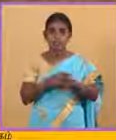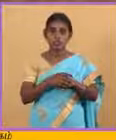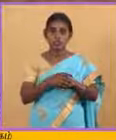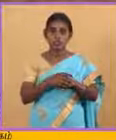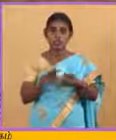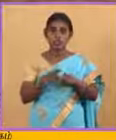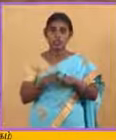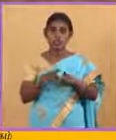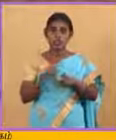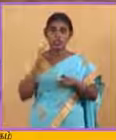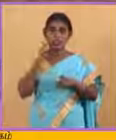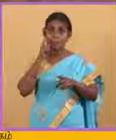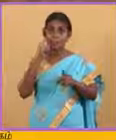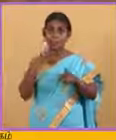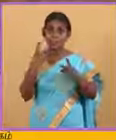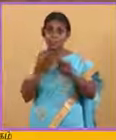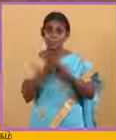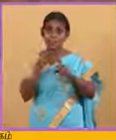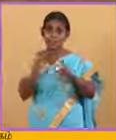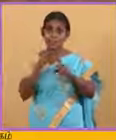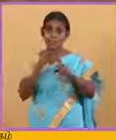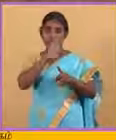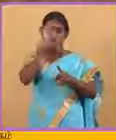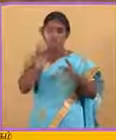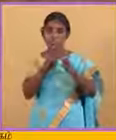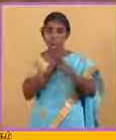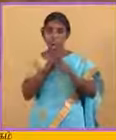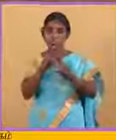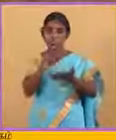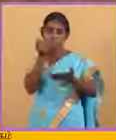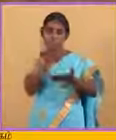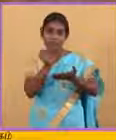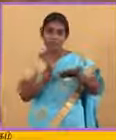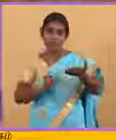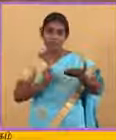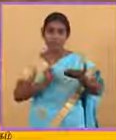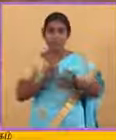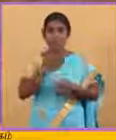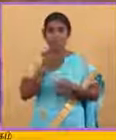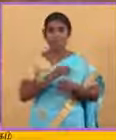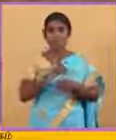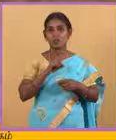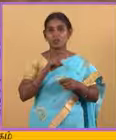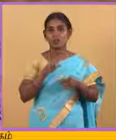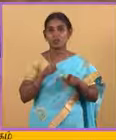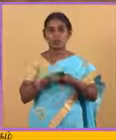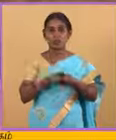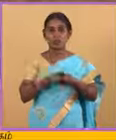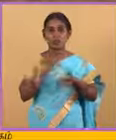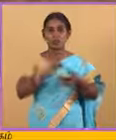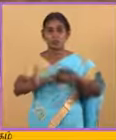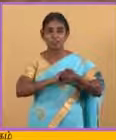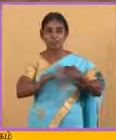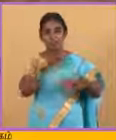என்ற புலவர் உடனே, என் நண்பன் இறந்து விட்டான், நான் இனி ஒரு பொழுது கூட என்ன செய்ய மாட்டேன், உயிர்